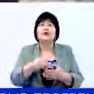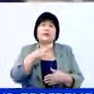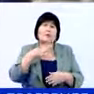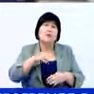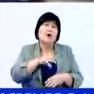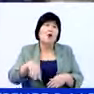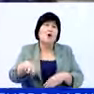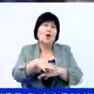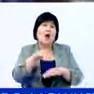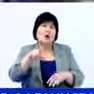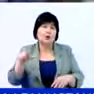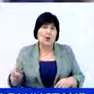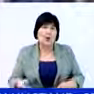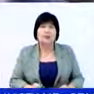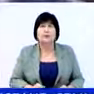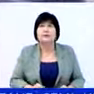аудиторию.